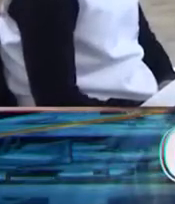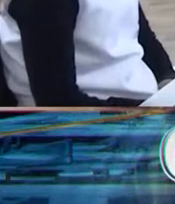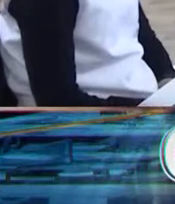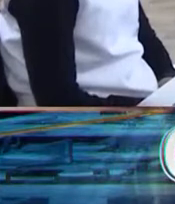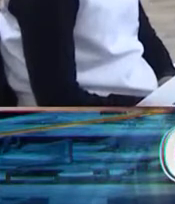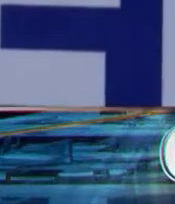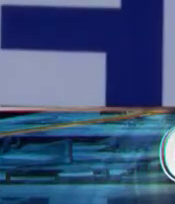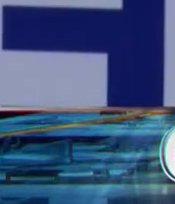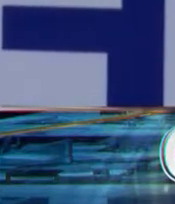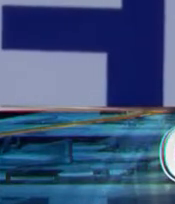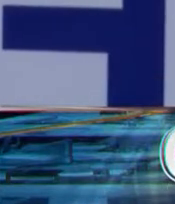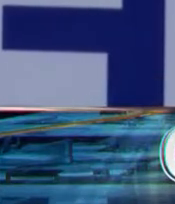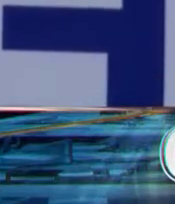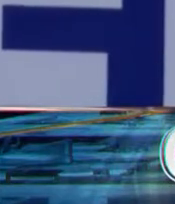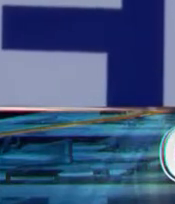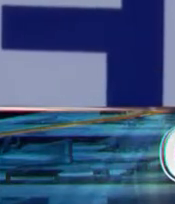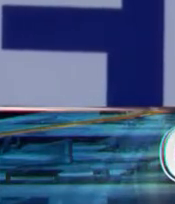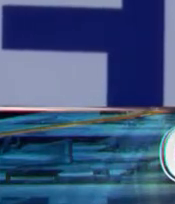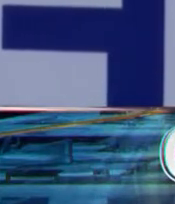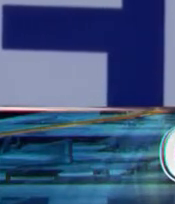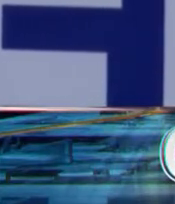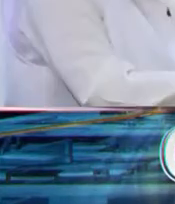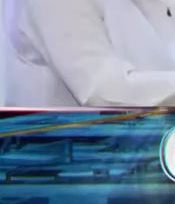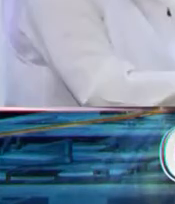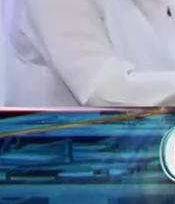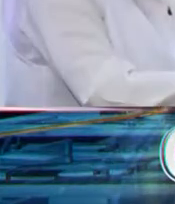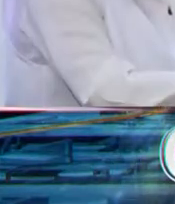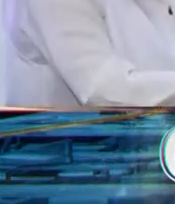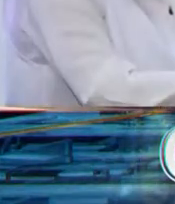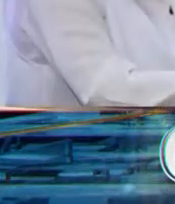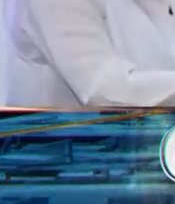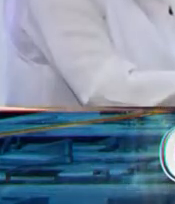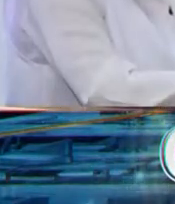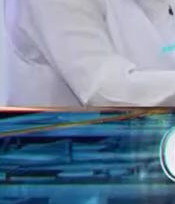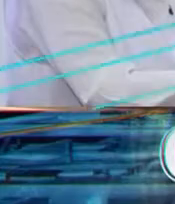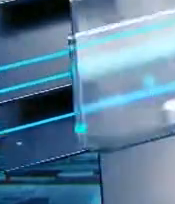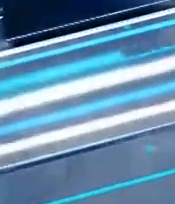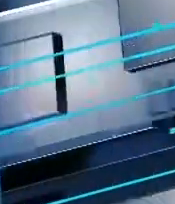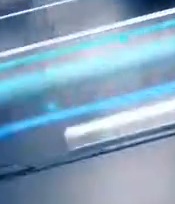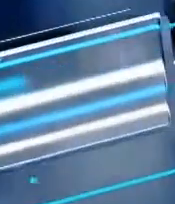Цифровые волонтеры. Добровольцы обучают граждан получению электронных госуслуг.